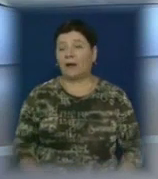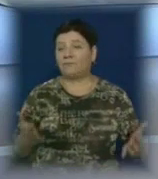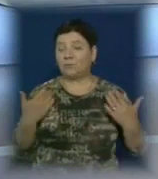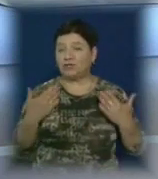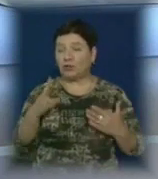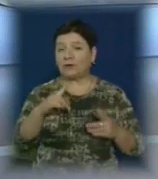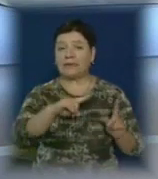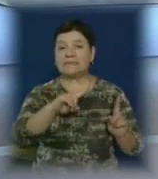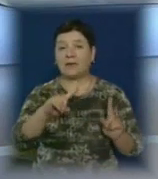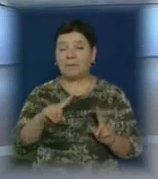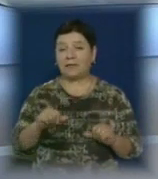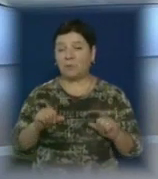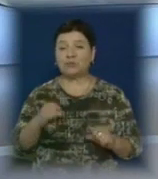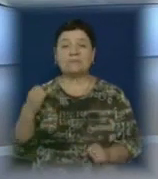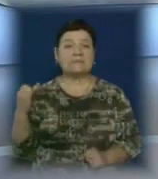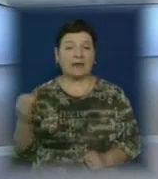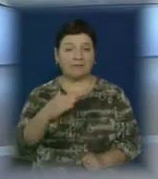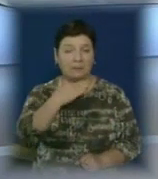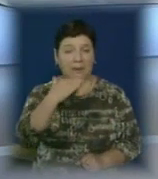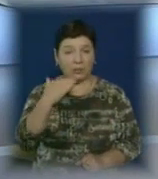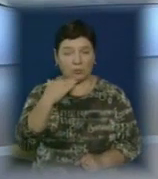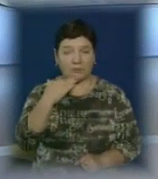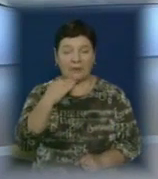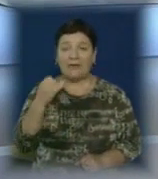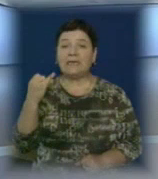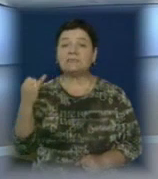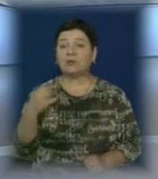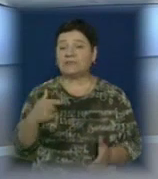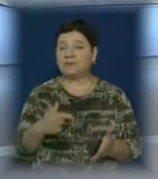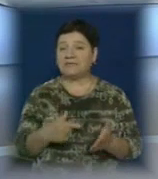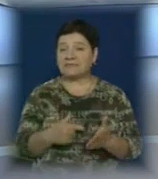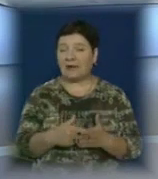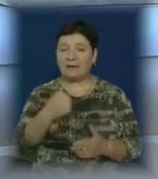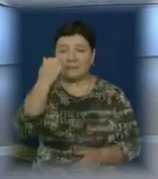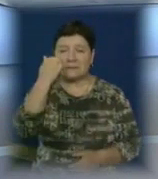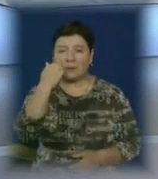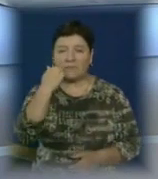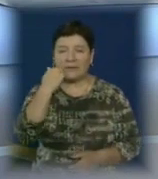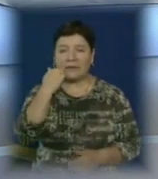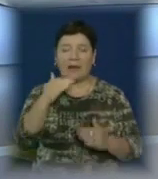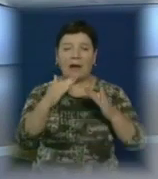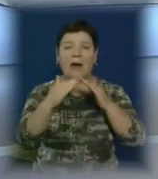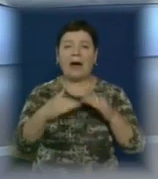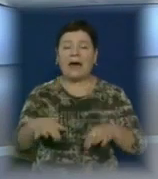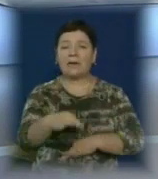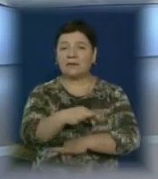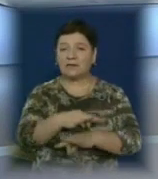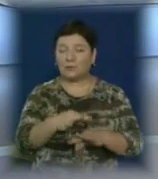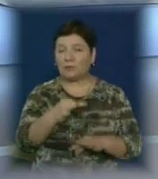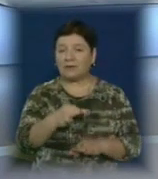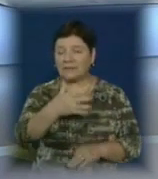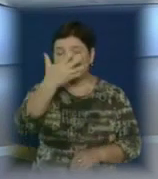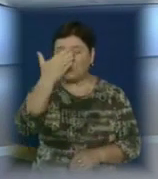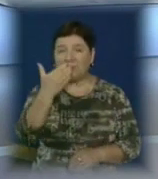Відпочинок на Закарпатті може зацікавити багатьох. Історичні місця та старовинна архітектура, численні оздоровниці і незабутні краєвиди, а